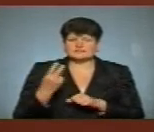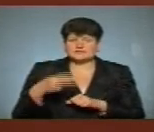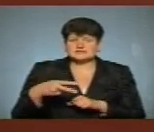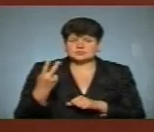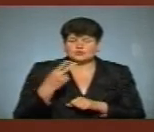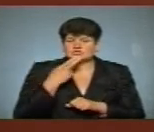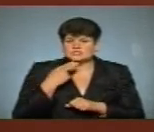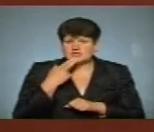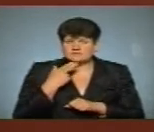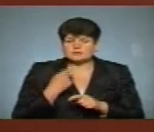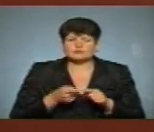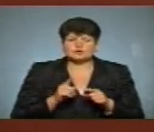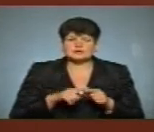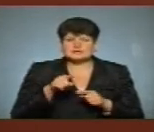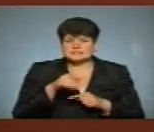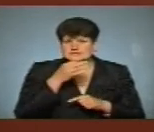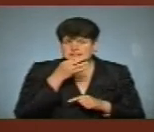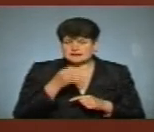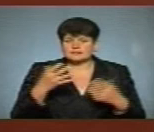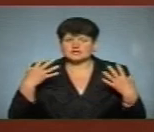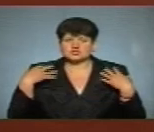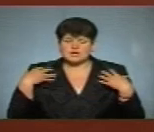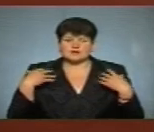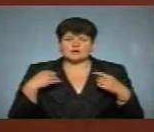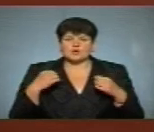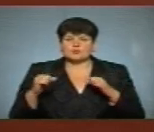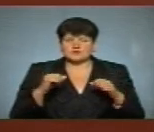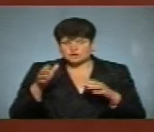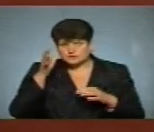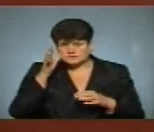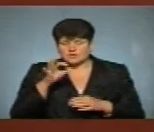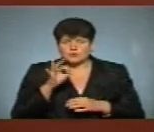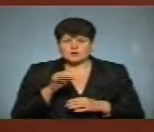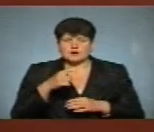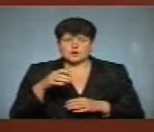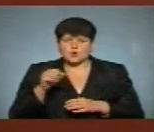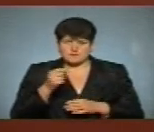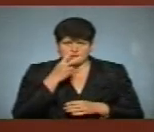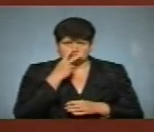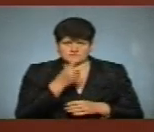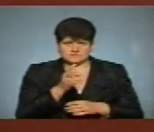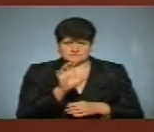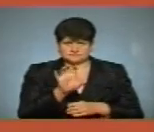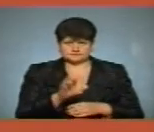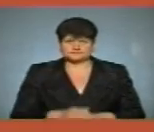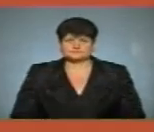22 червня. Про це повідомила начальниця управління освіти і науки Ольга Хома. Дивимося коментар.